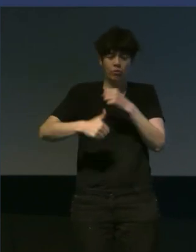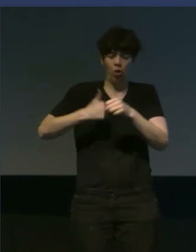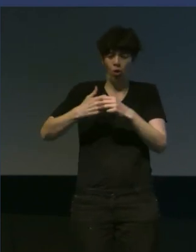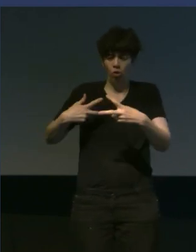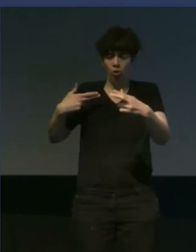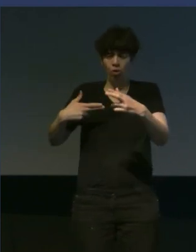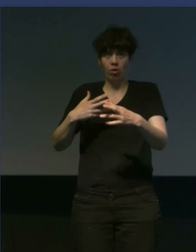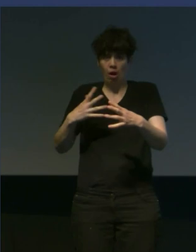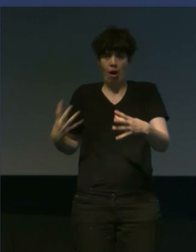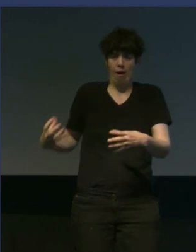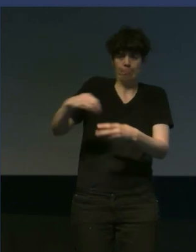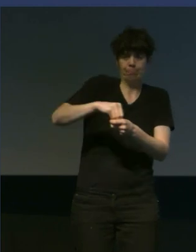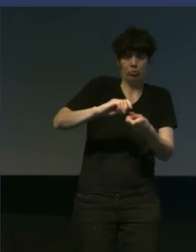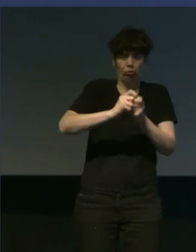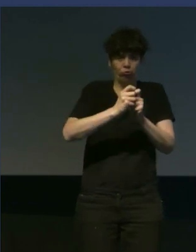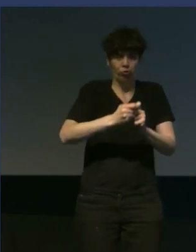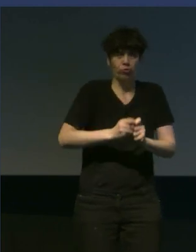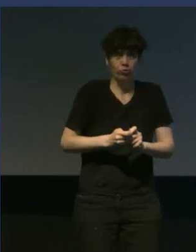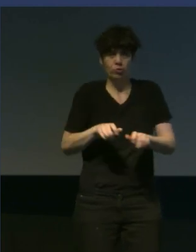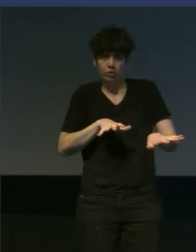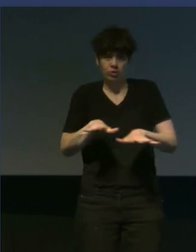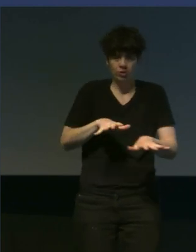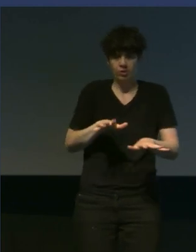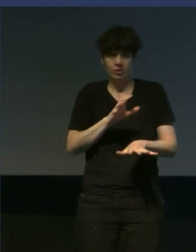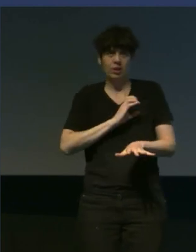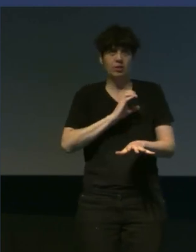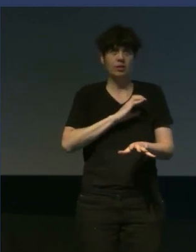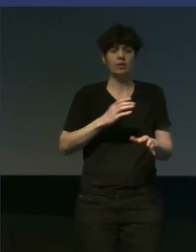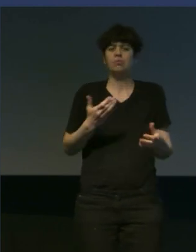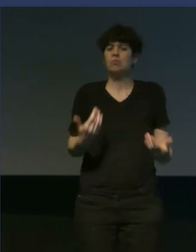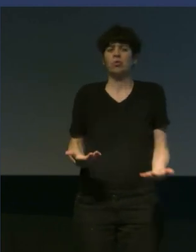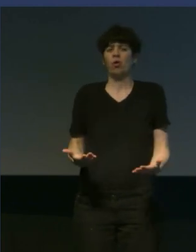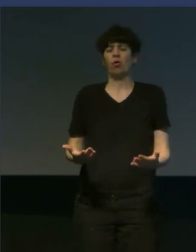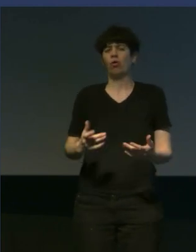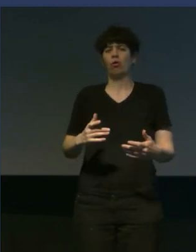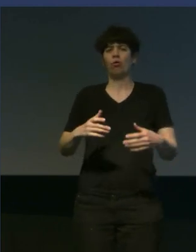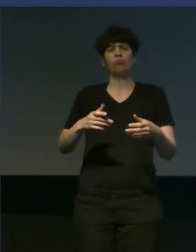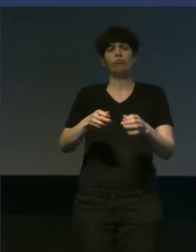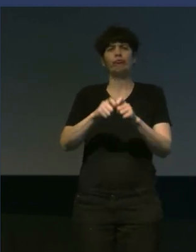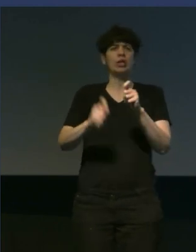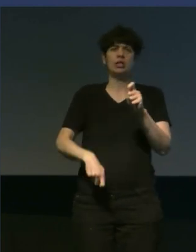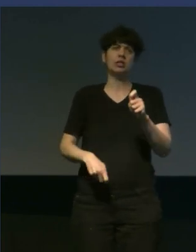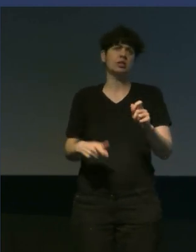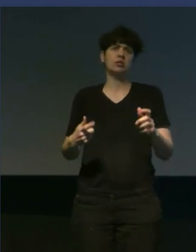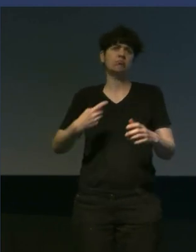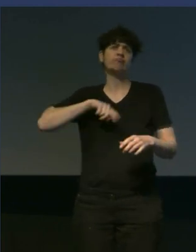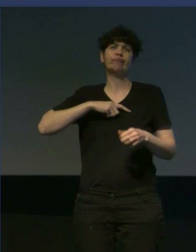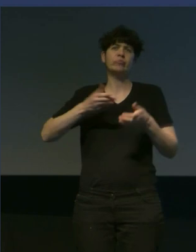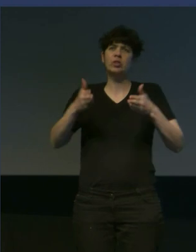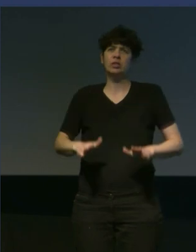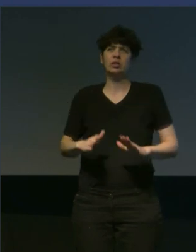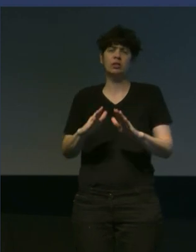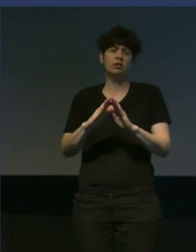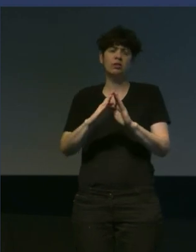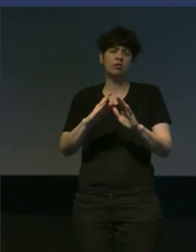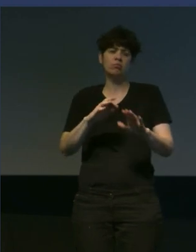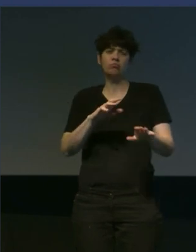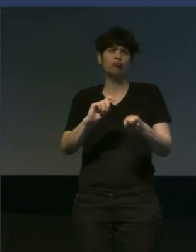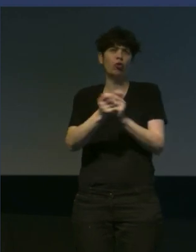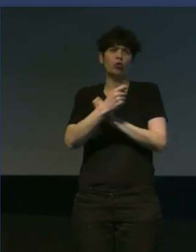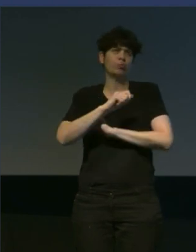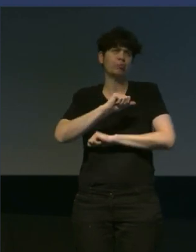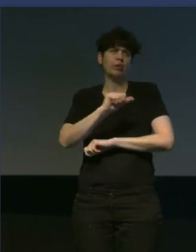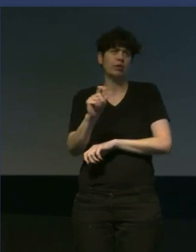intégré des modifications. Donc, après, maintenant, il va plus du GIEC, c'est le parti pris qu'on a fait. Il est donc plus